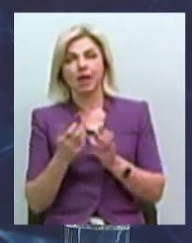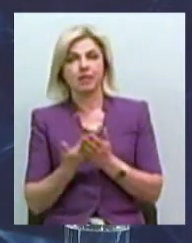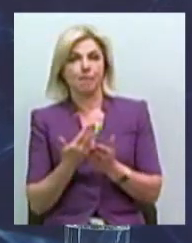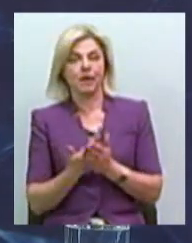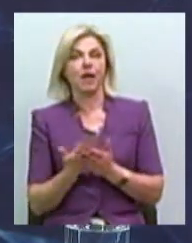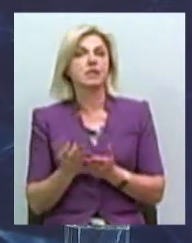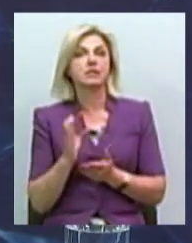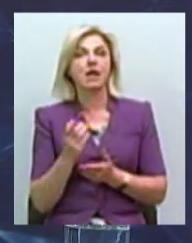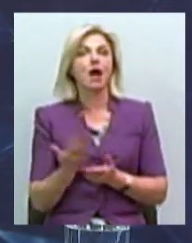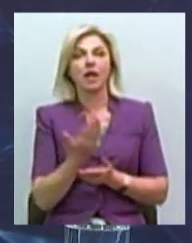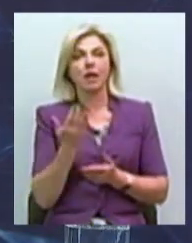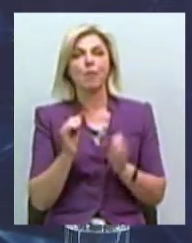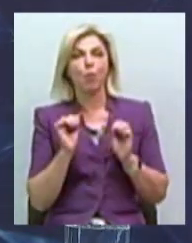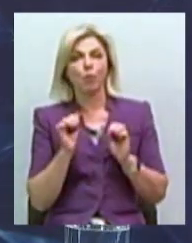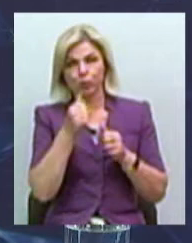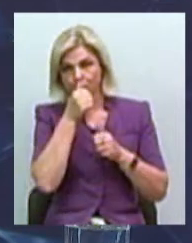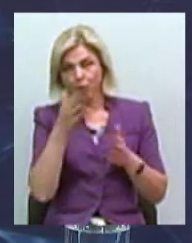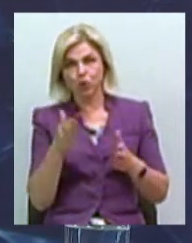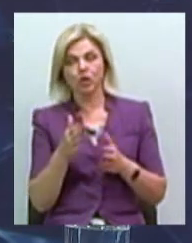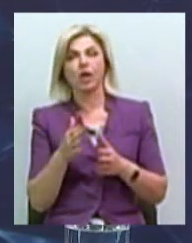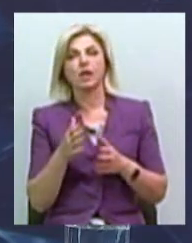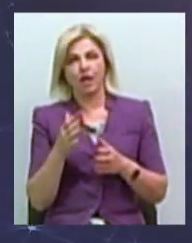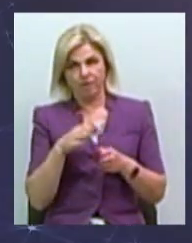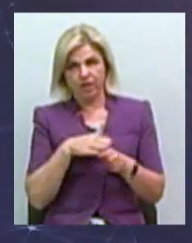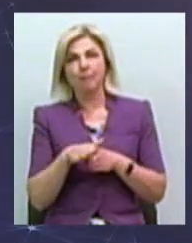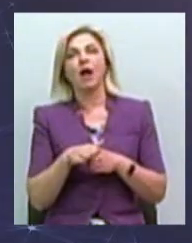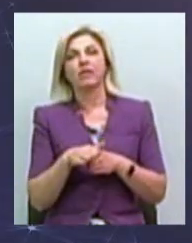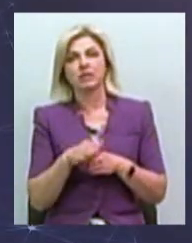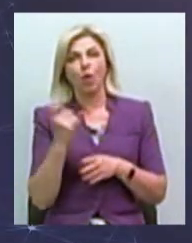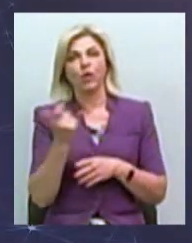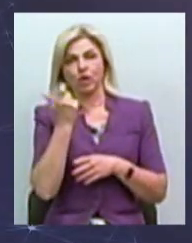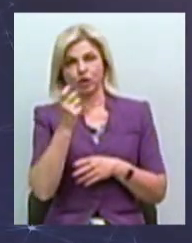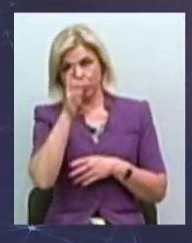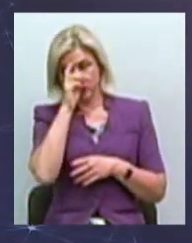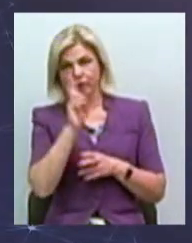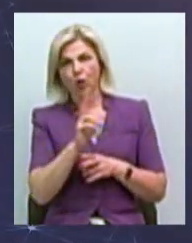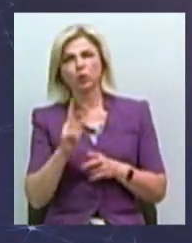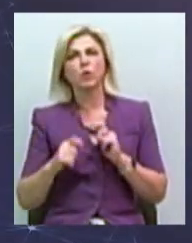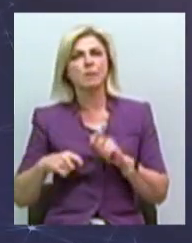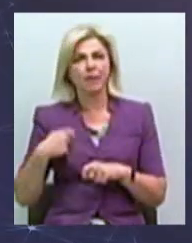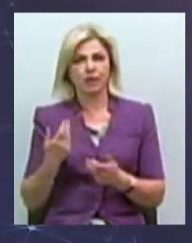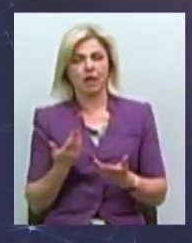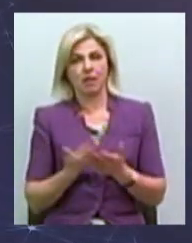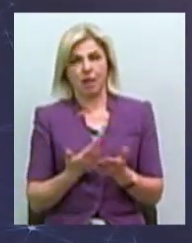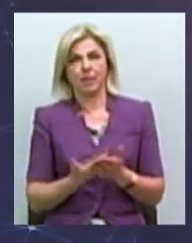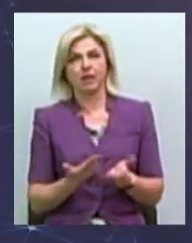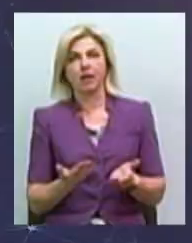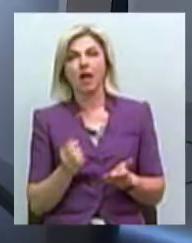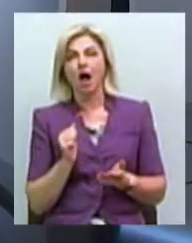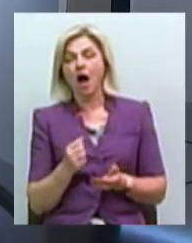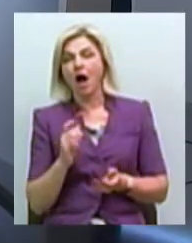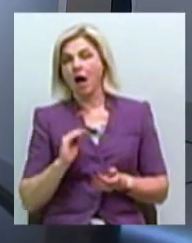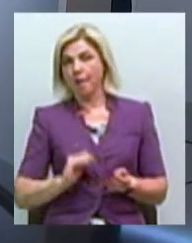з якими не може впоратися власник в особі держави, які приносять збитки, наприклад, а